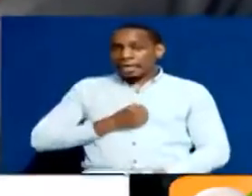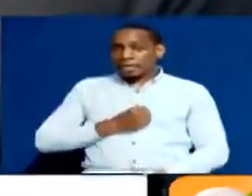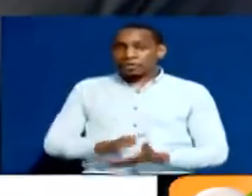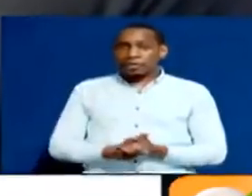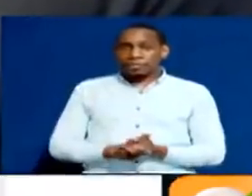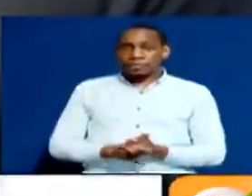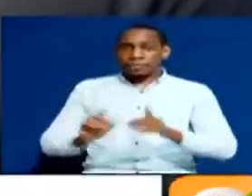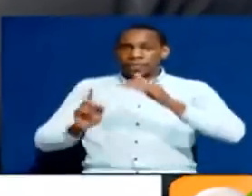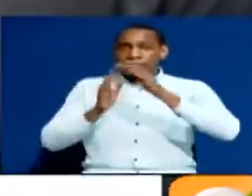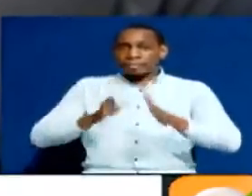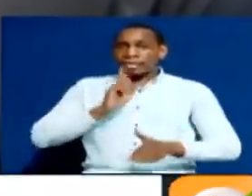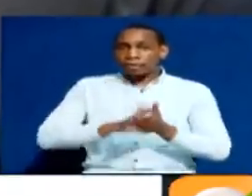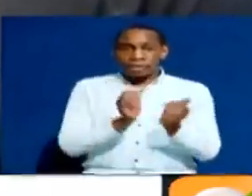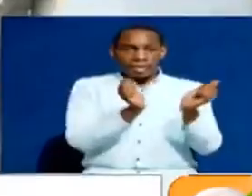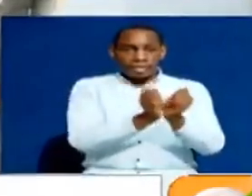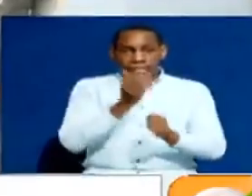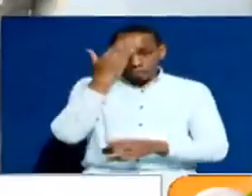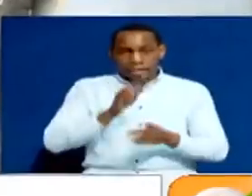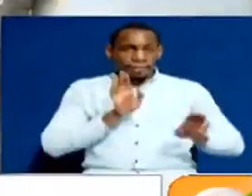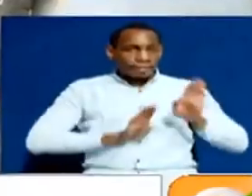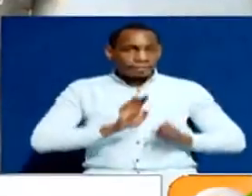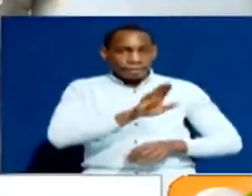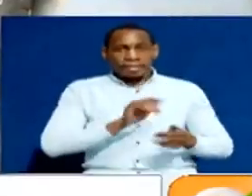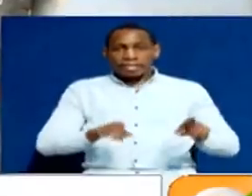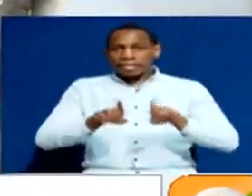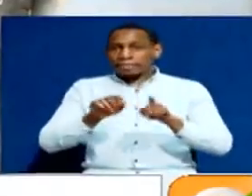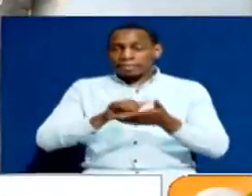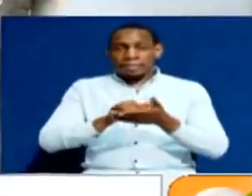Waziri anasema kukamatwa kwake kulisababishwa na mienendo yake ambayo hayakufaa.